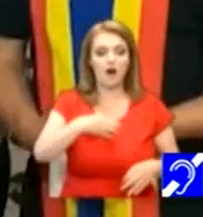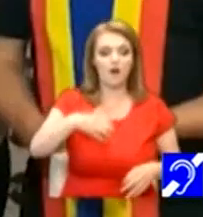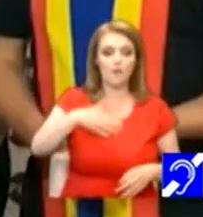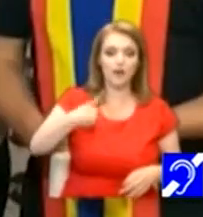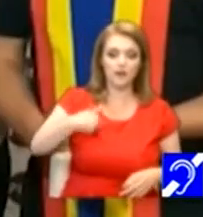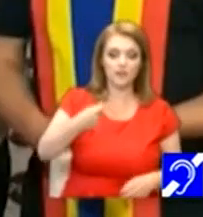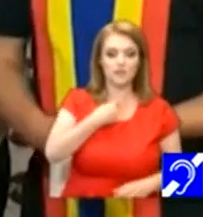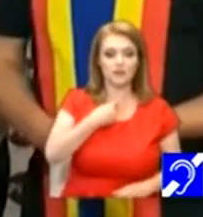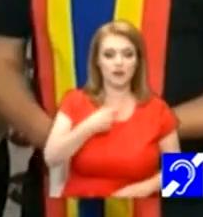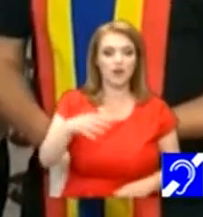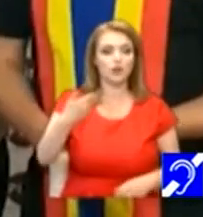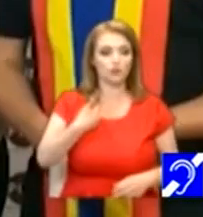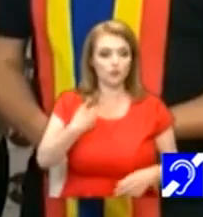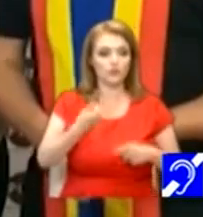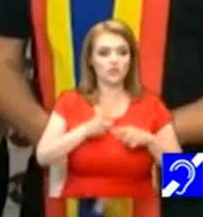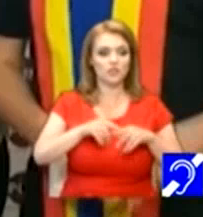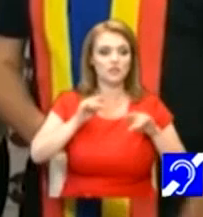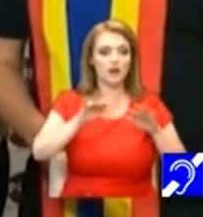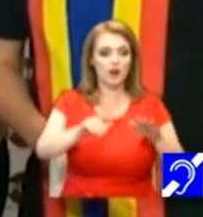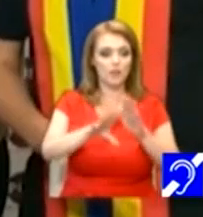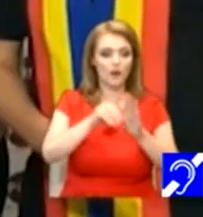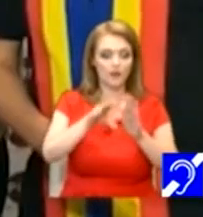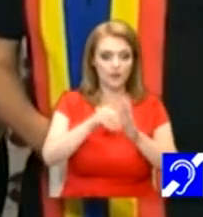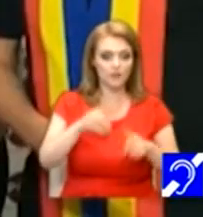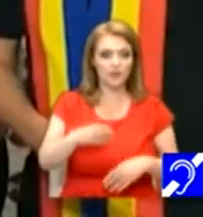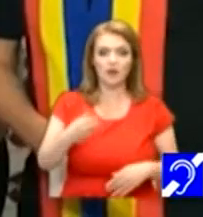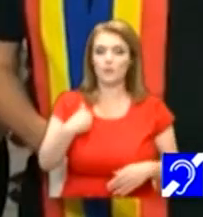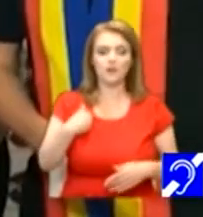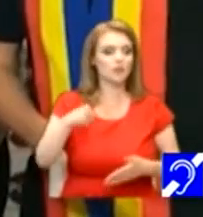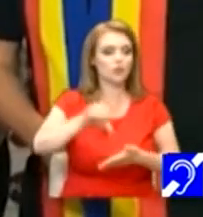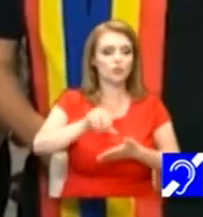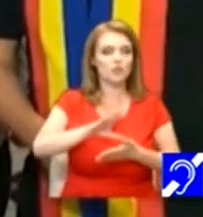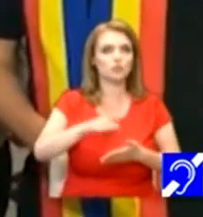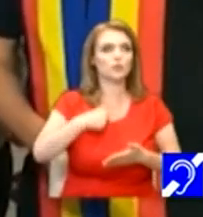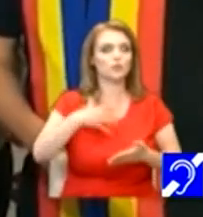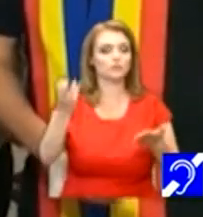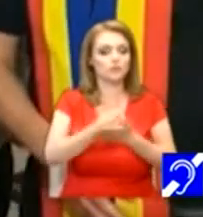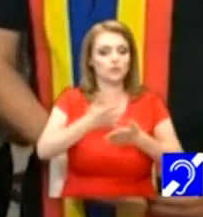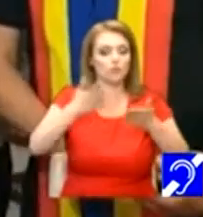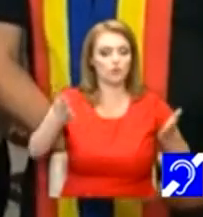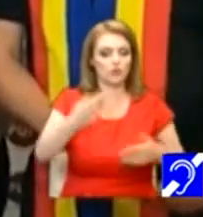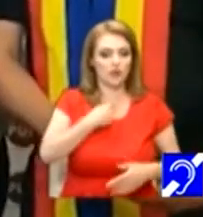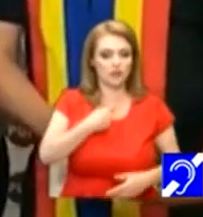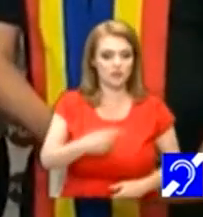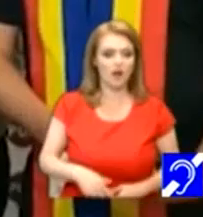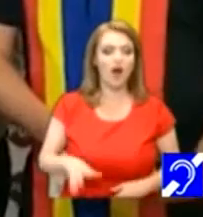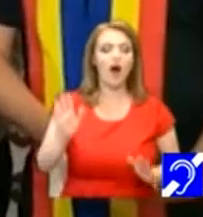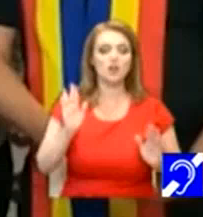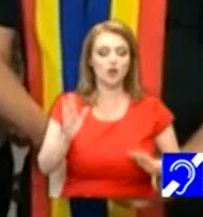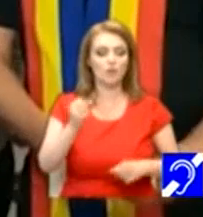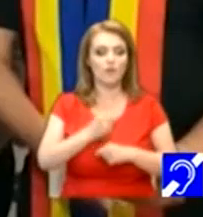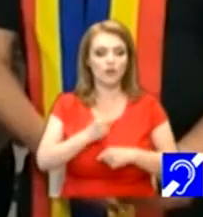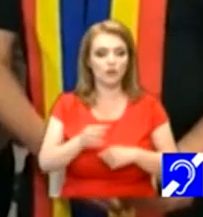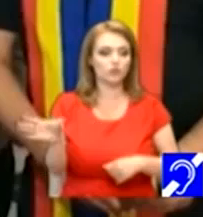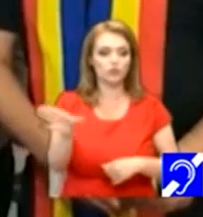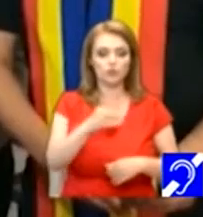Noi în această campanie electorală n-am intrat pentru un scor electoral, așa cum au făcut